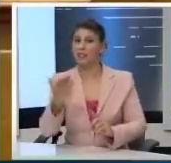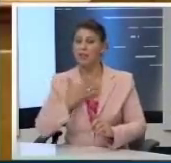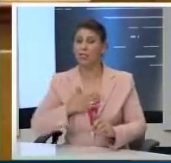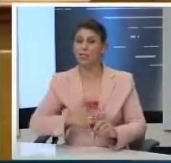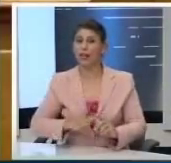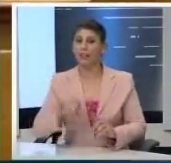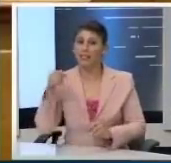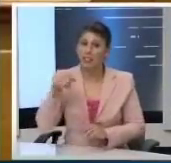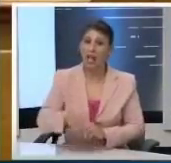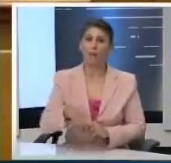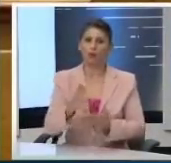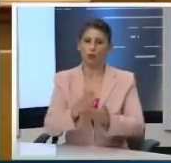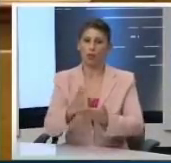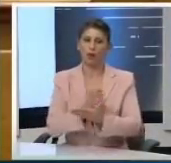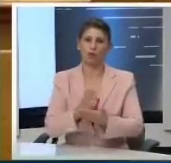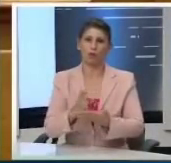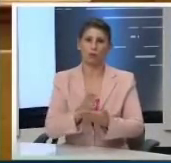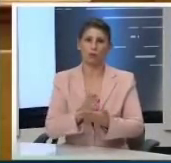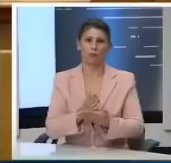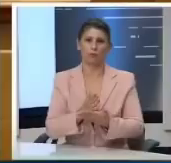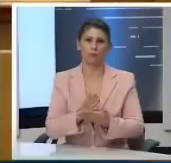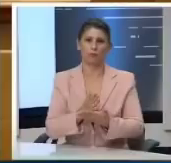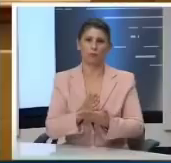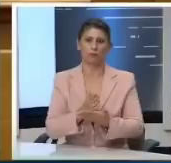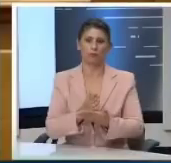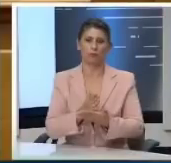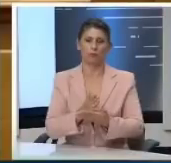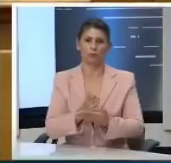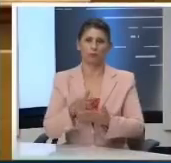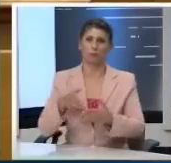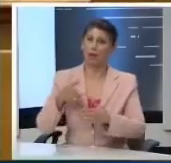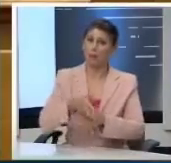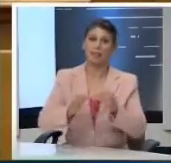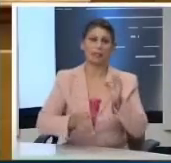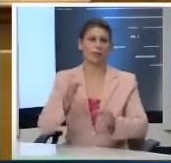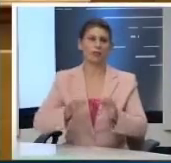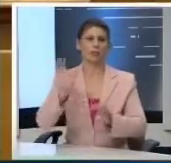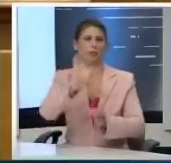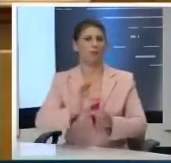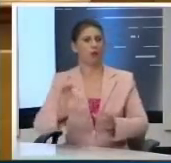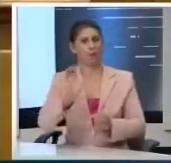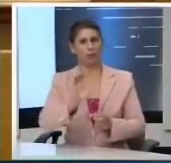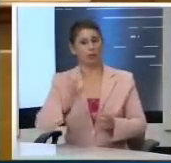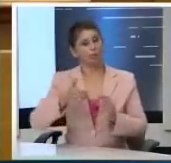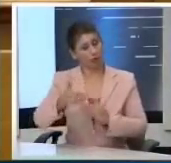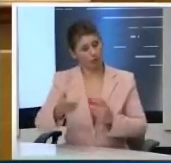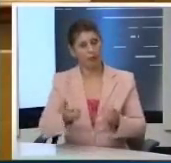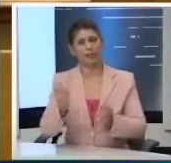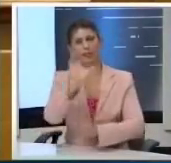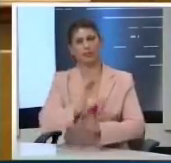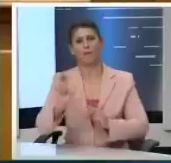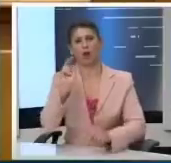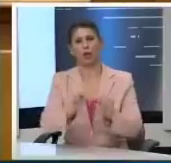θέλετε σε αυτό το διαχωρισμό να μπείτε στη συζήτηση στην Ευρώπη που θα γίνει στις